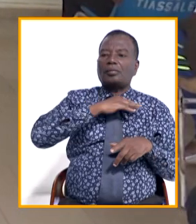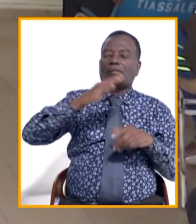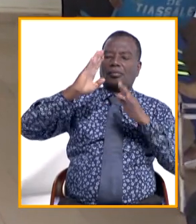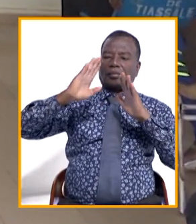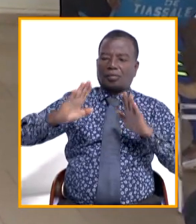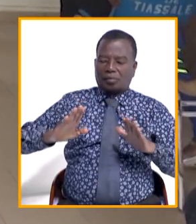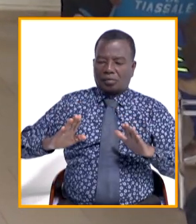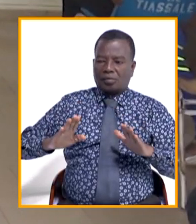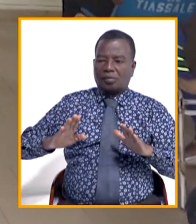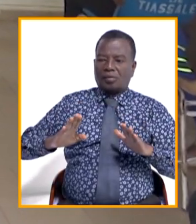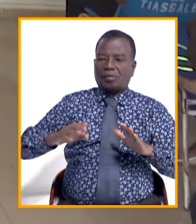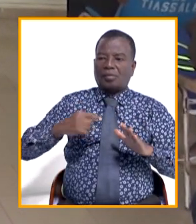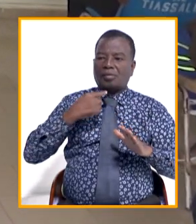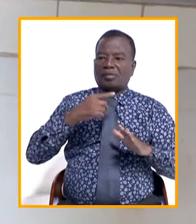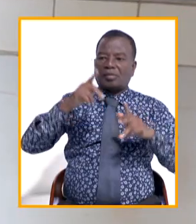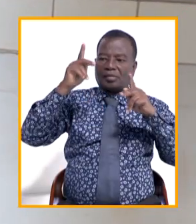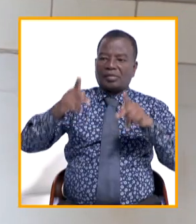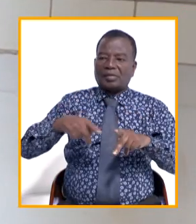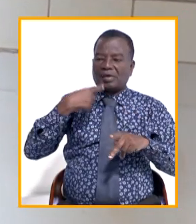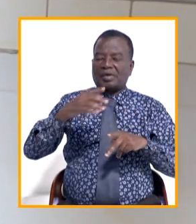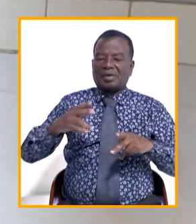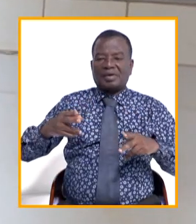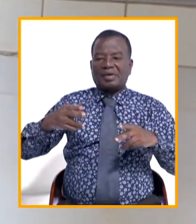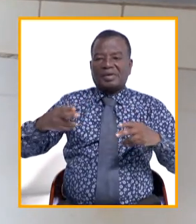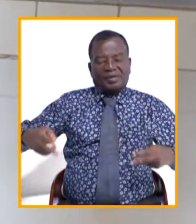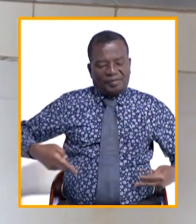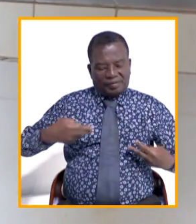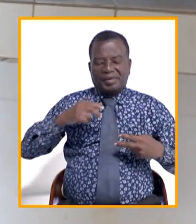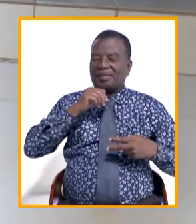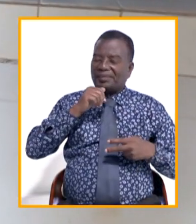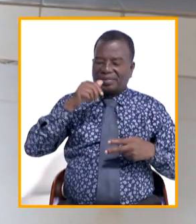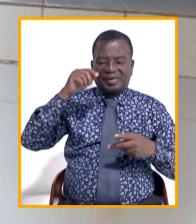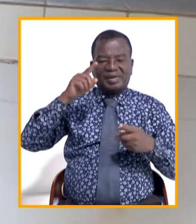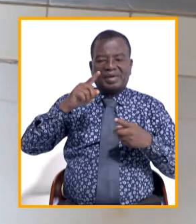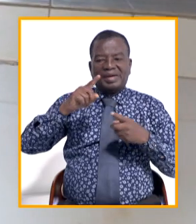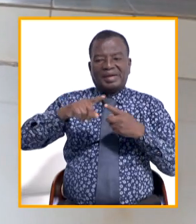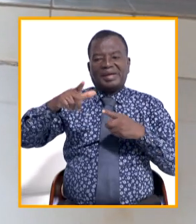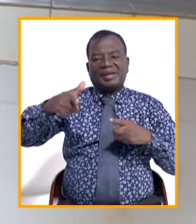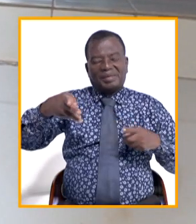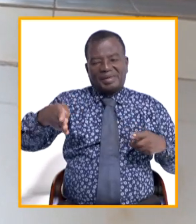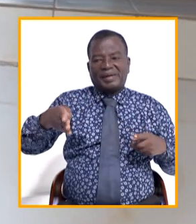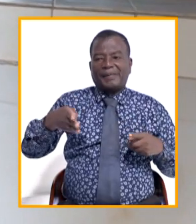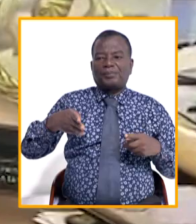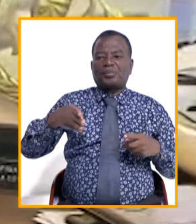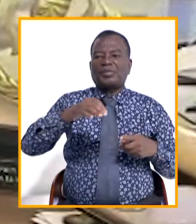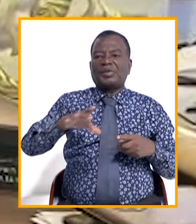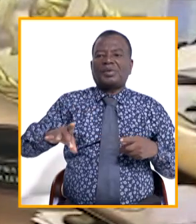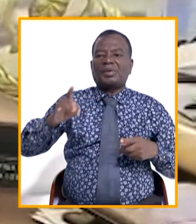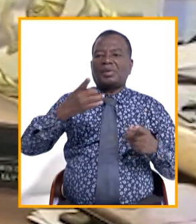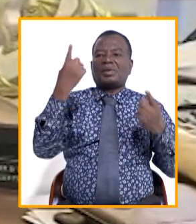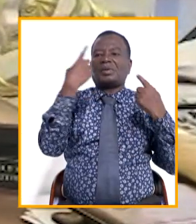Assalé Tiemoko dénonce des personnes non résidentes venues se faire enrôler sur la liste électorale. Il se trouve que